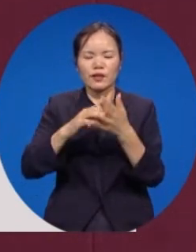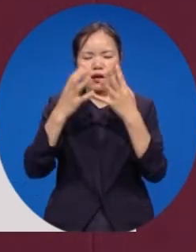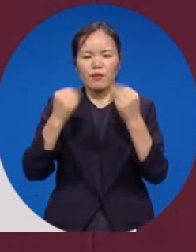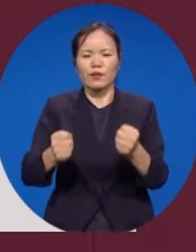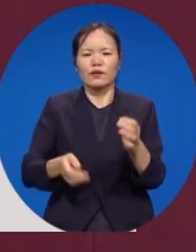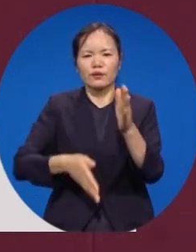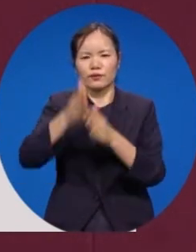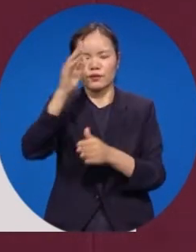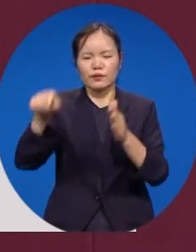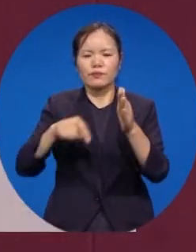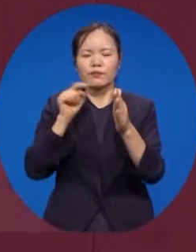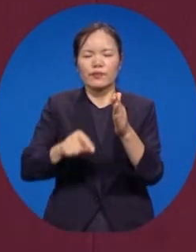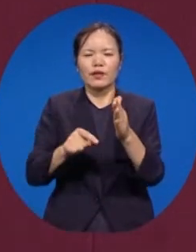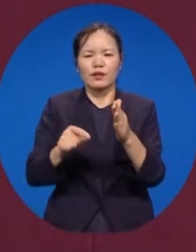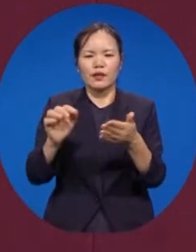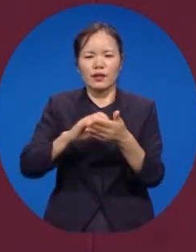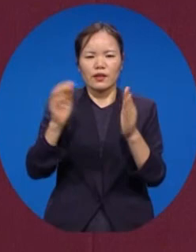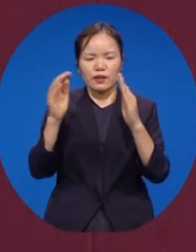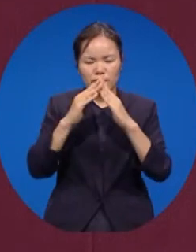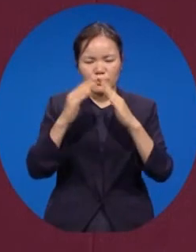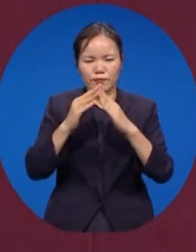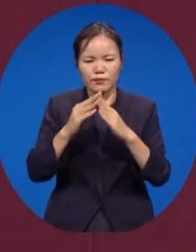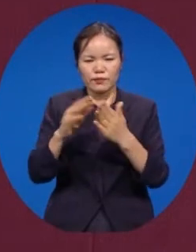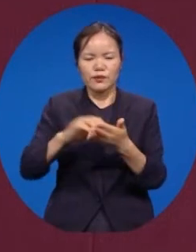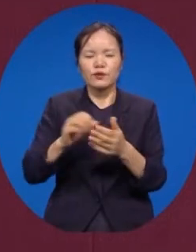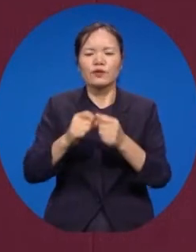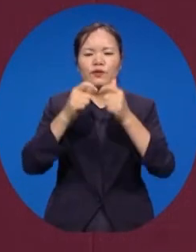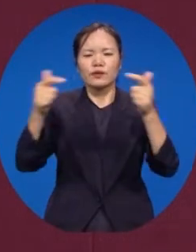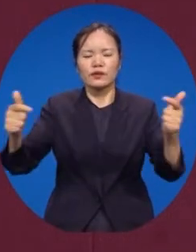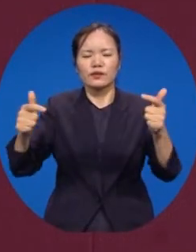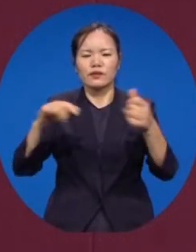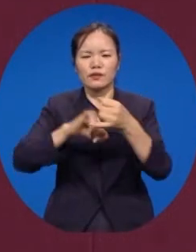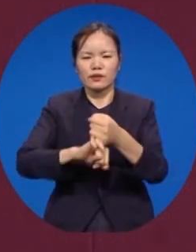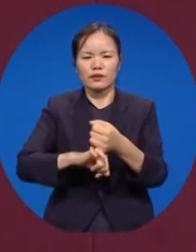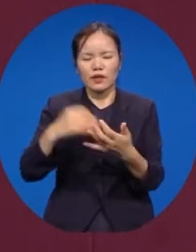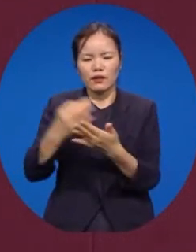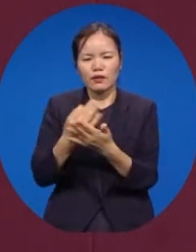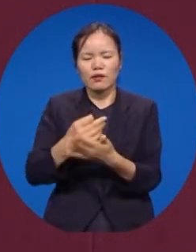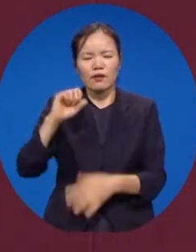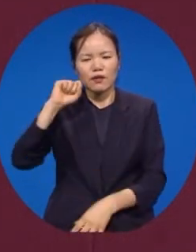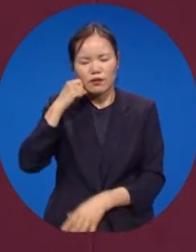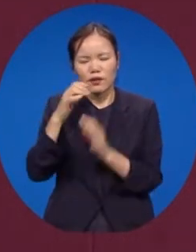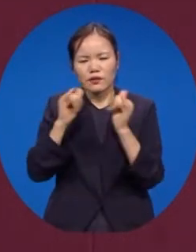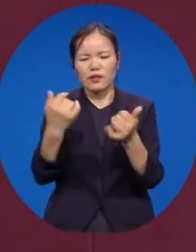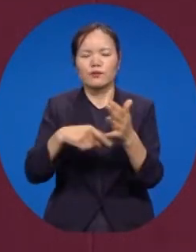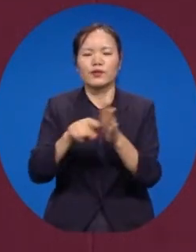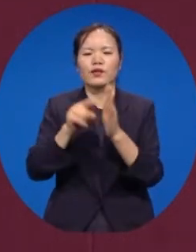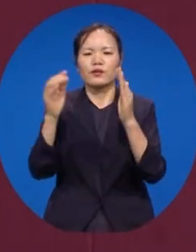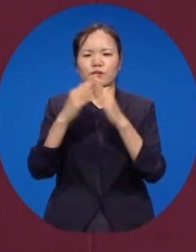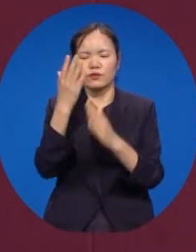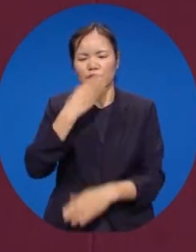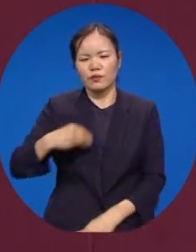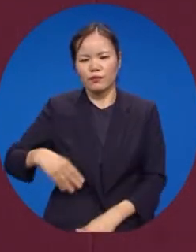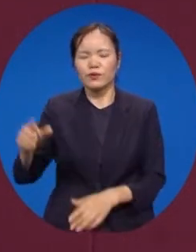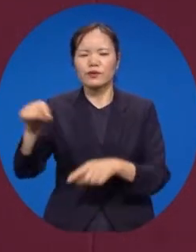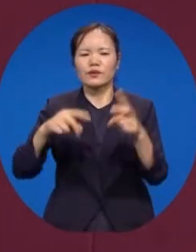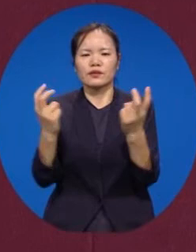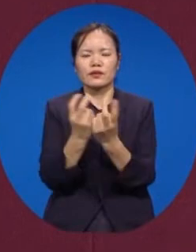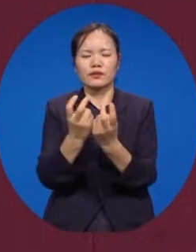주택 공급을 늘려가겠습니다. 저소득 취약 계층을 위한 주거복지 정책을